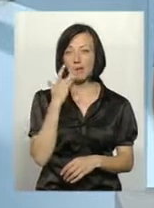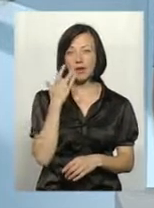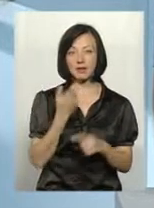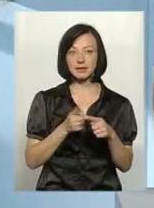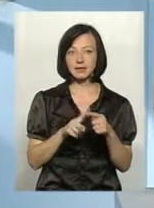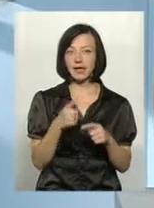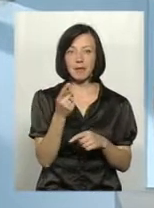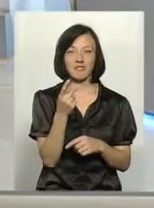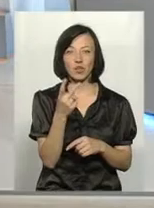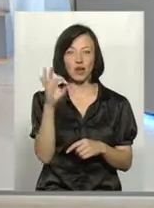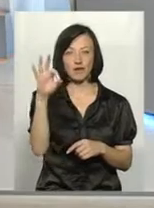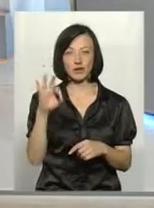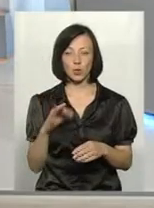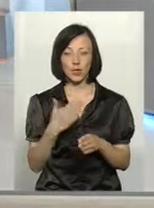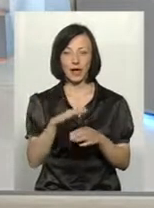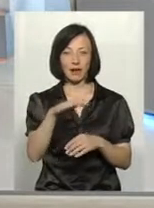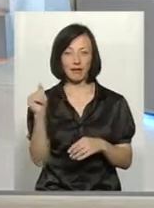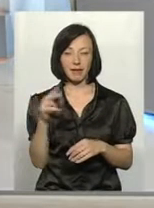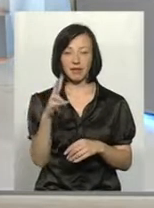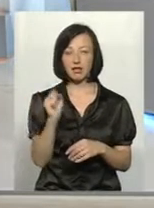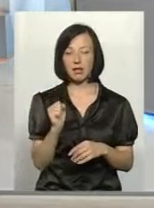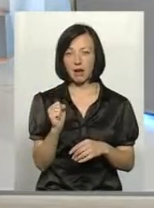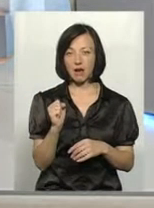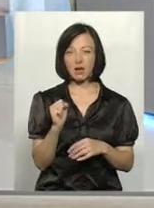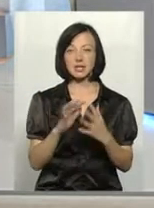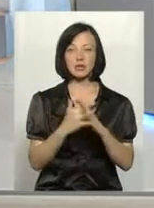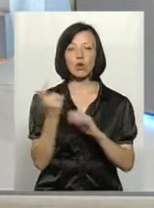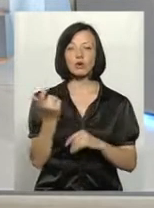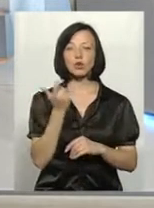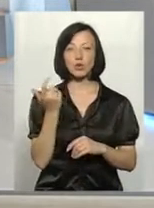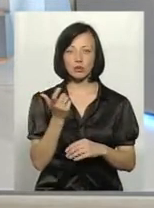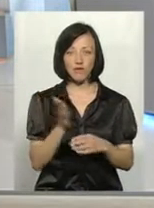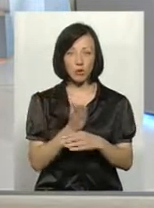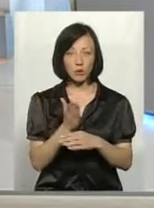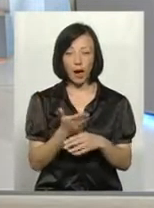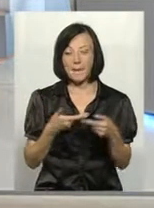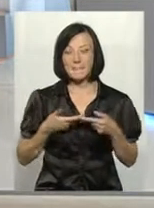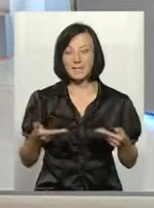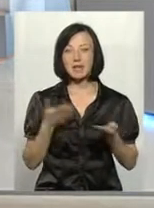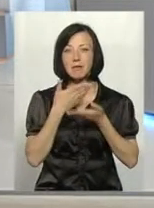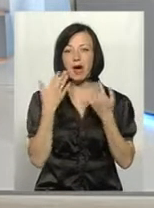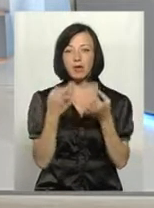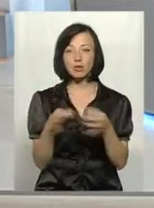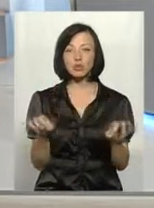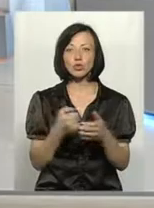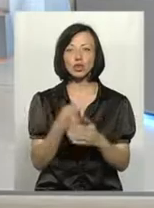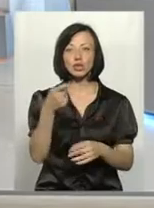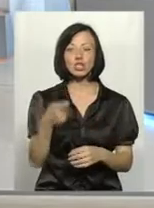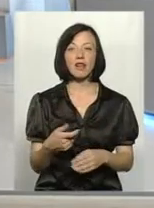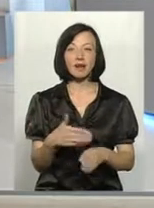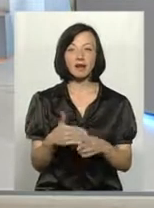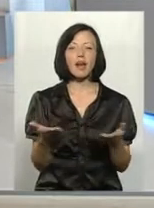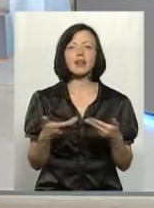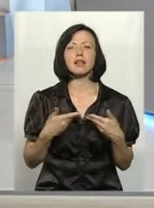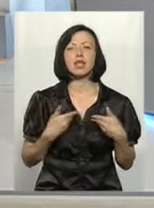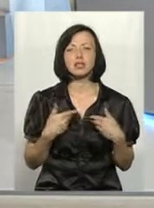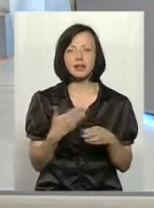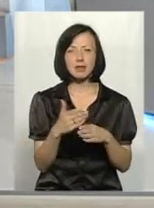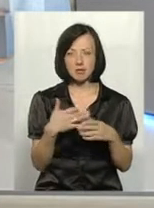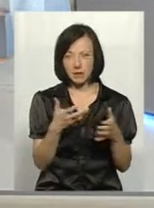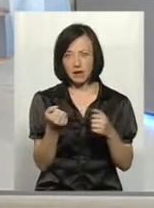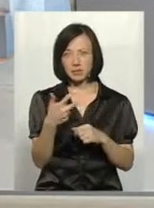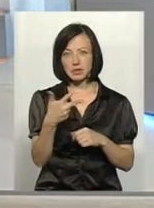це 1,5% кредит на сільськогосподарському виробнику. Ми не маємо доступу до дешевих кредитів. Які наші кредити? Ми ж